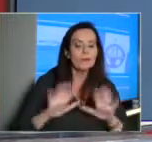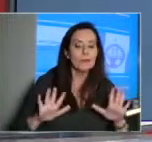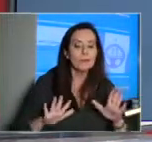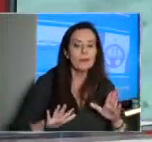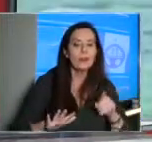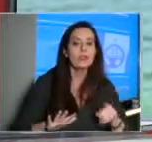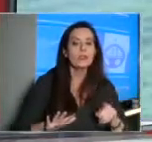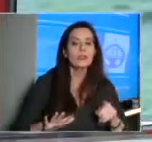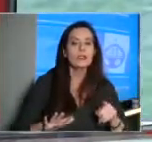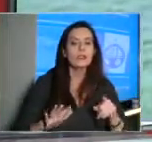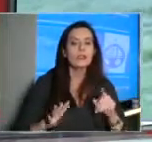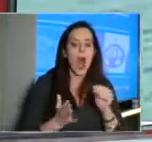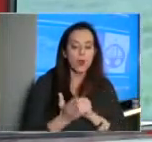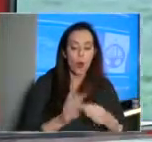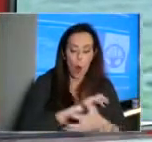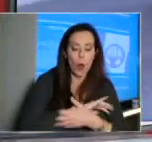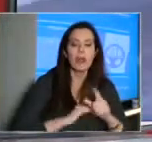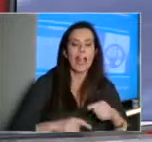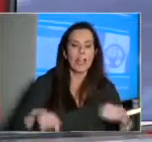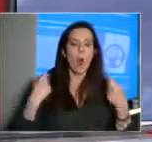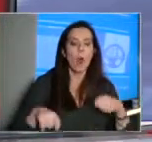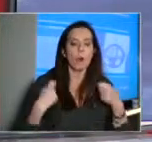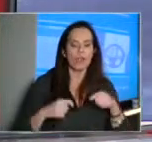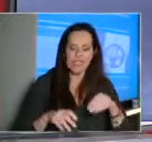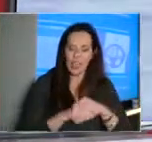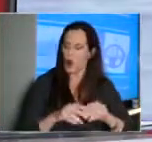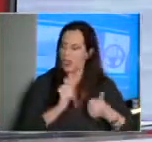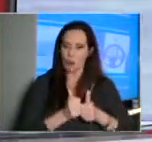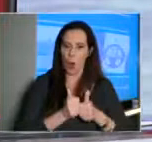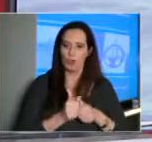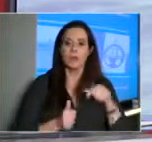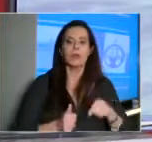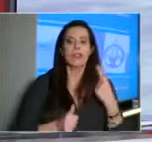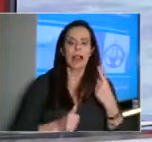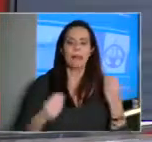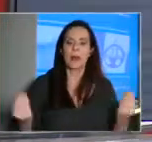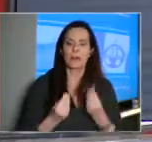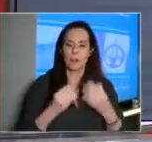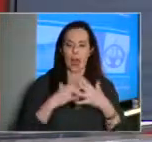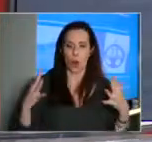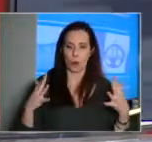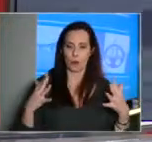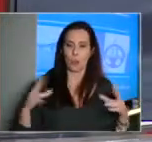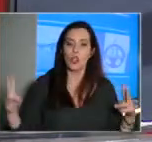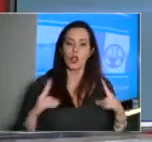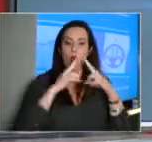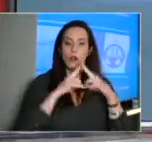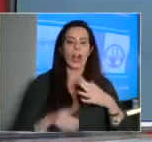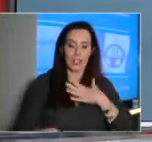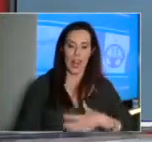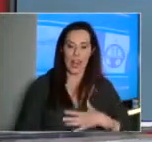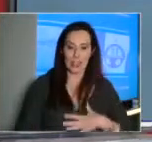שלי, דוח על העוני היה חינוך. וחינוך זה כולל ספורט. וזה אחד המחכיבים הגדולים. צרפת